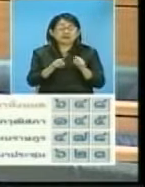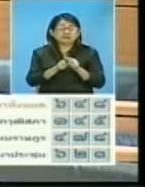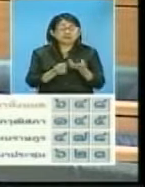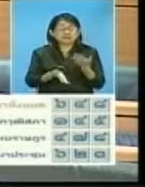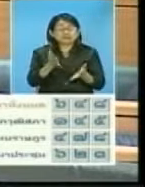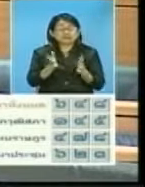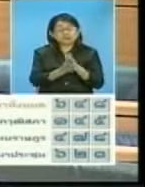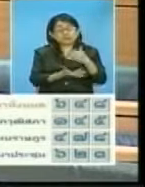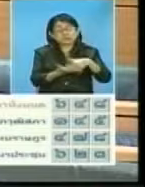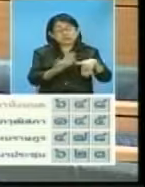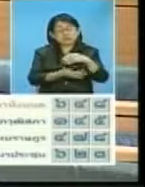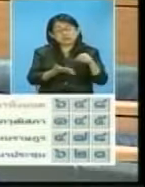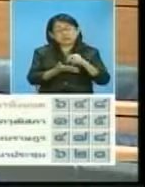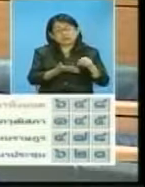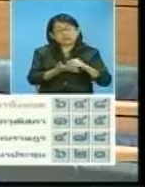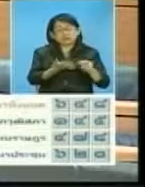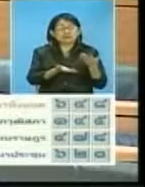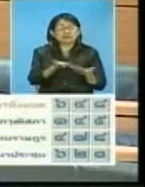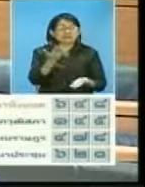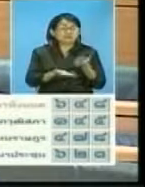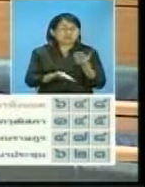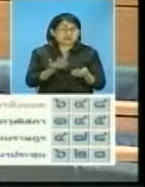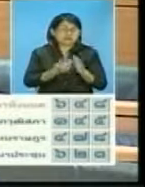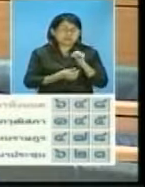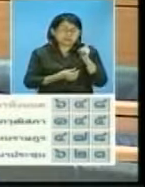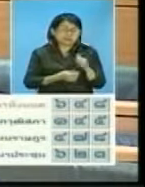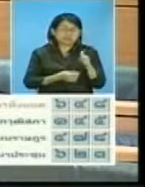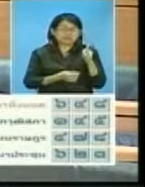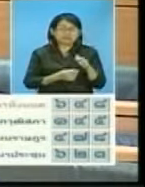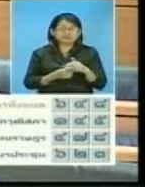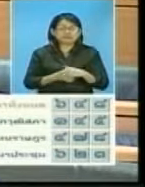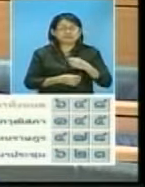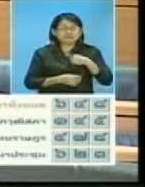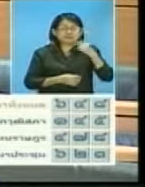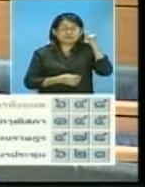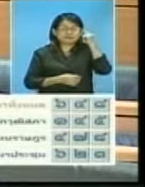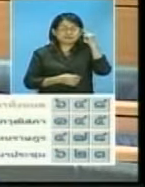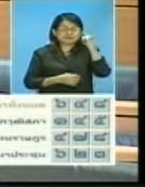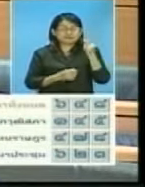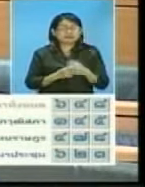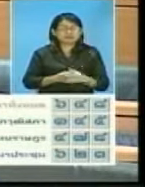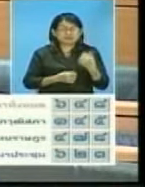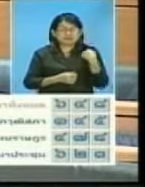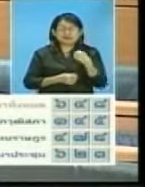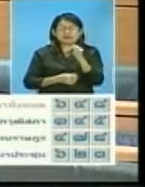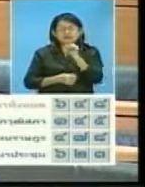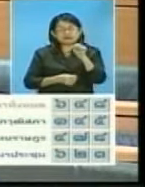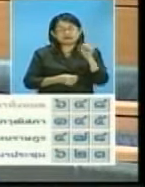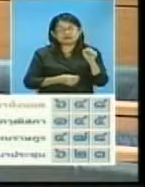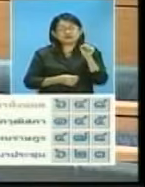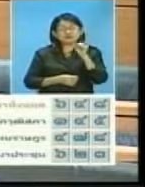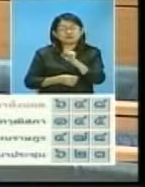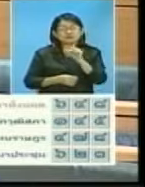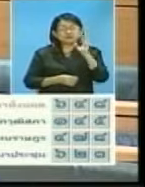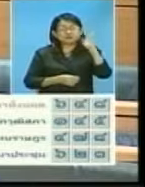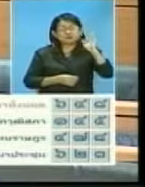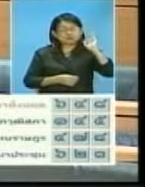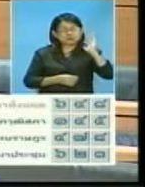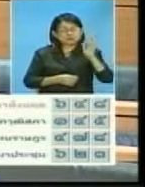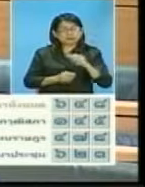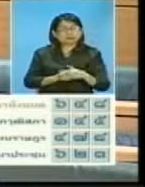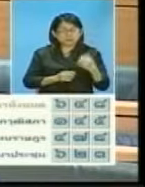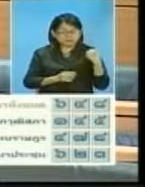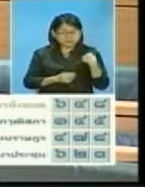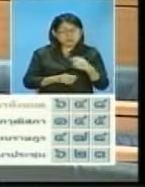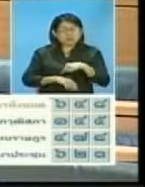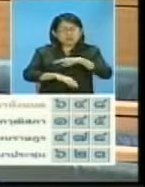ก็เข้าอยากไปล่างคือล่างรัฐธรรมนูญนะครับทั้งสิ่งเหล่านี้ผมคิดว่าหลายท่านก็พูดไปแล้วนะครับแล้วผมก็ไม่อยากใช้เว